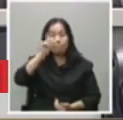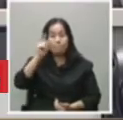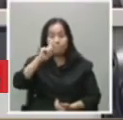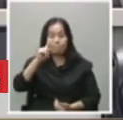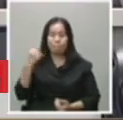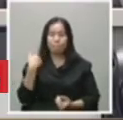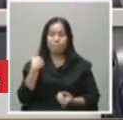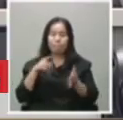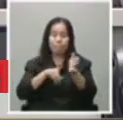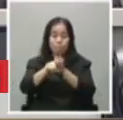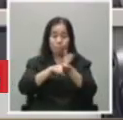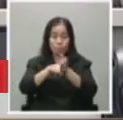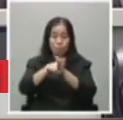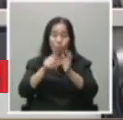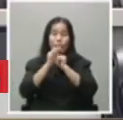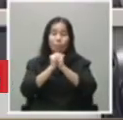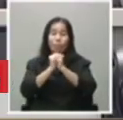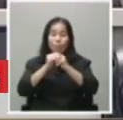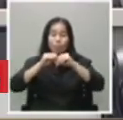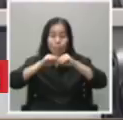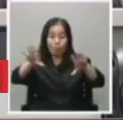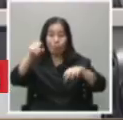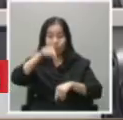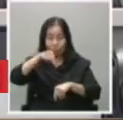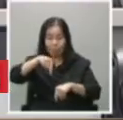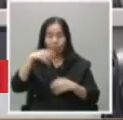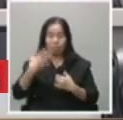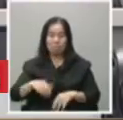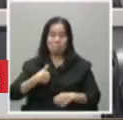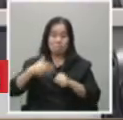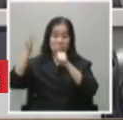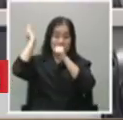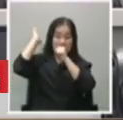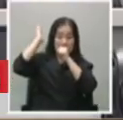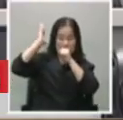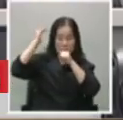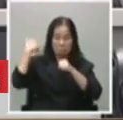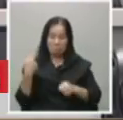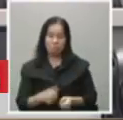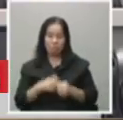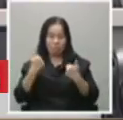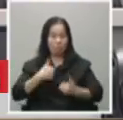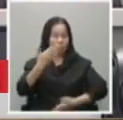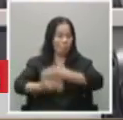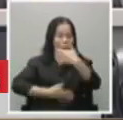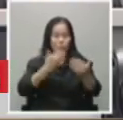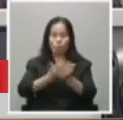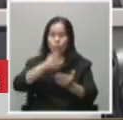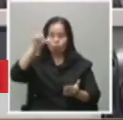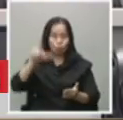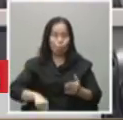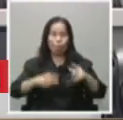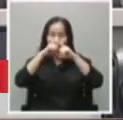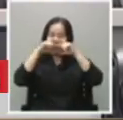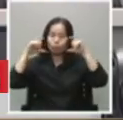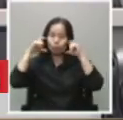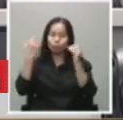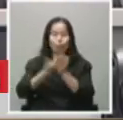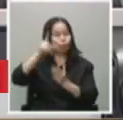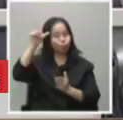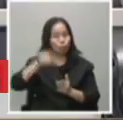รัฐมนตรีโฆษกรัฐบาลประกาศเลยเราขายราคาถูก10ชิ้นเ